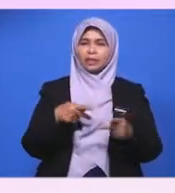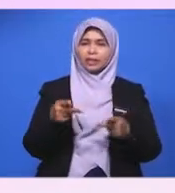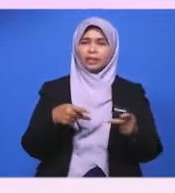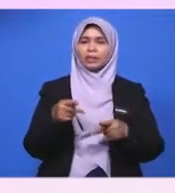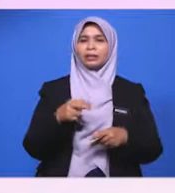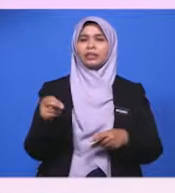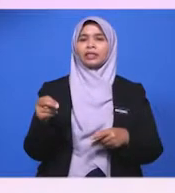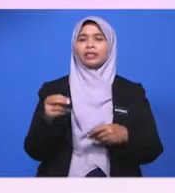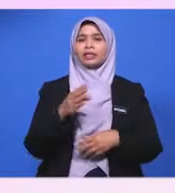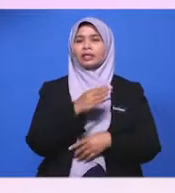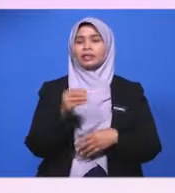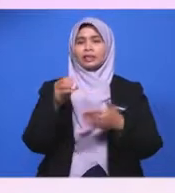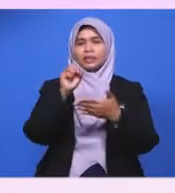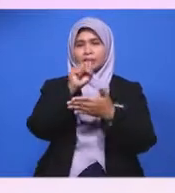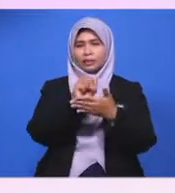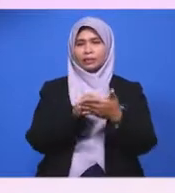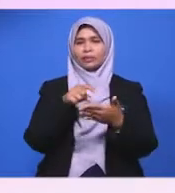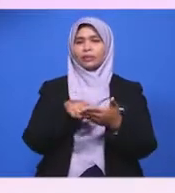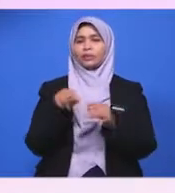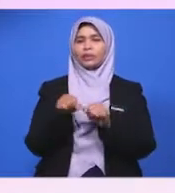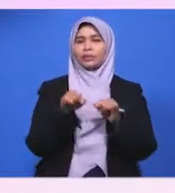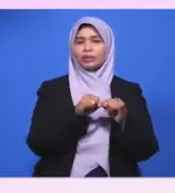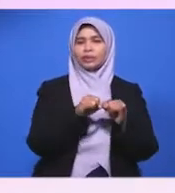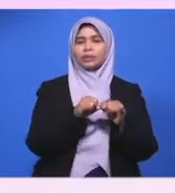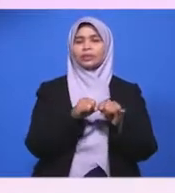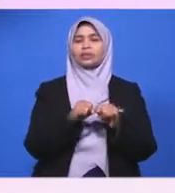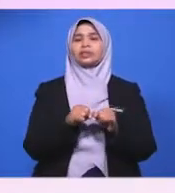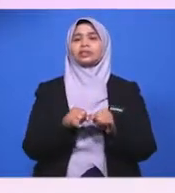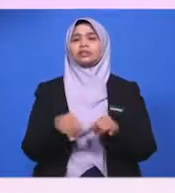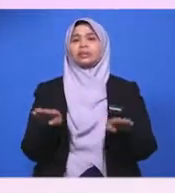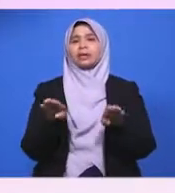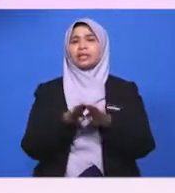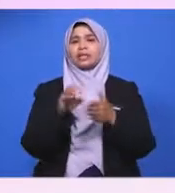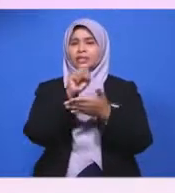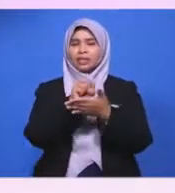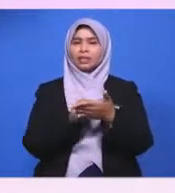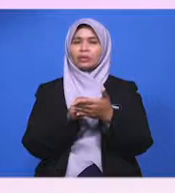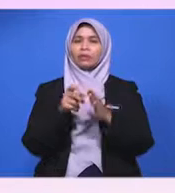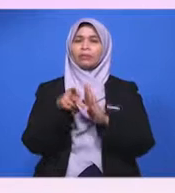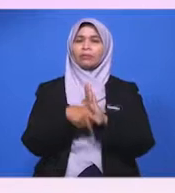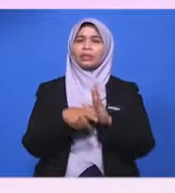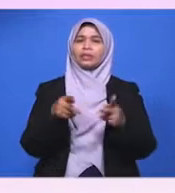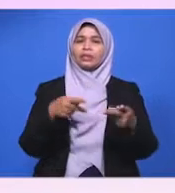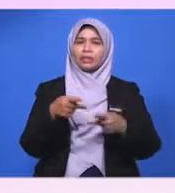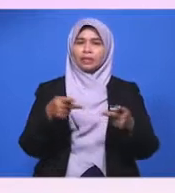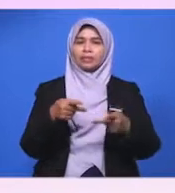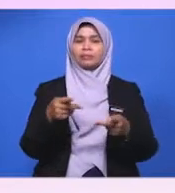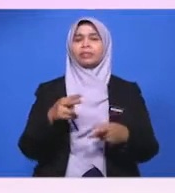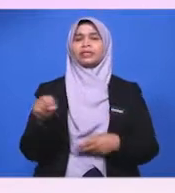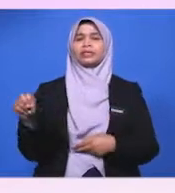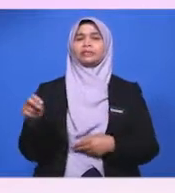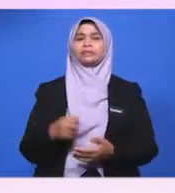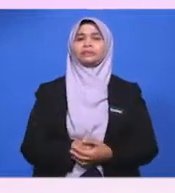pelbagai perkhidmatan dan sektor ini juga disebut sebagai sektor